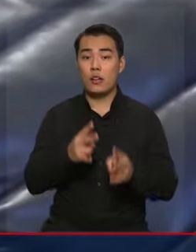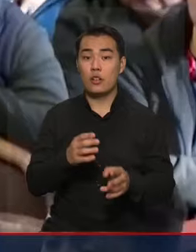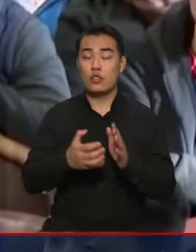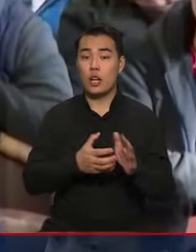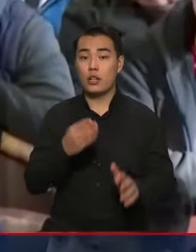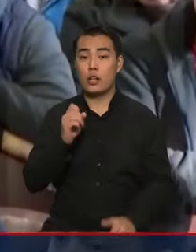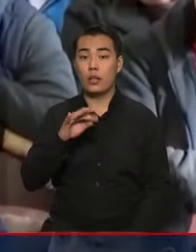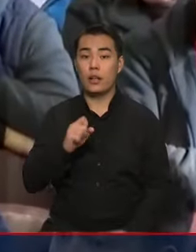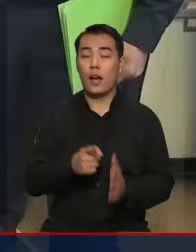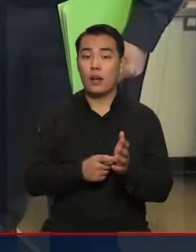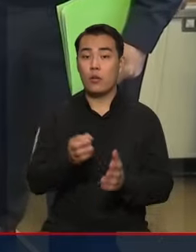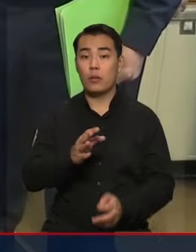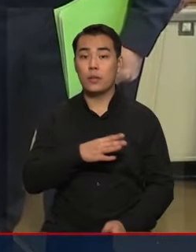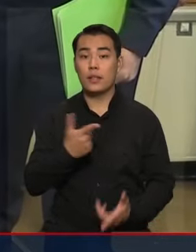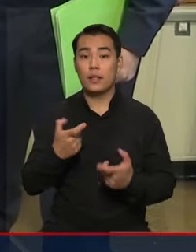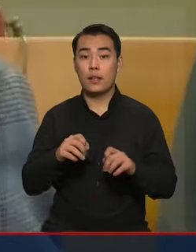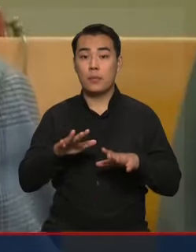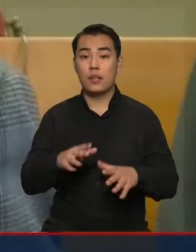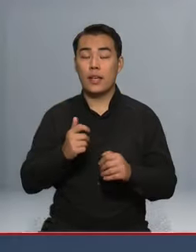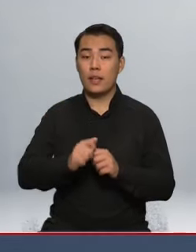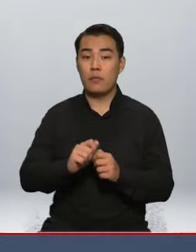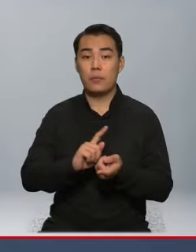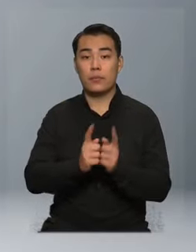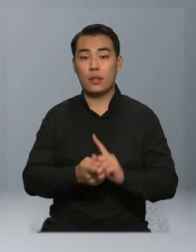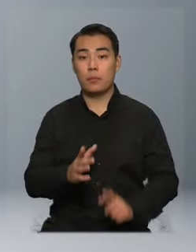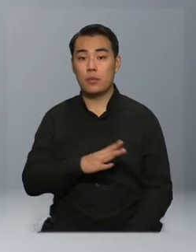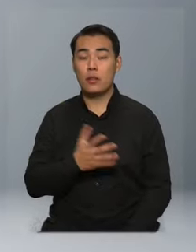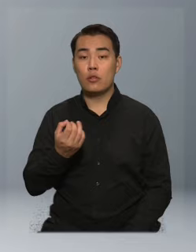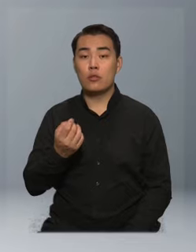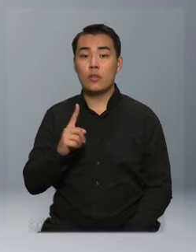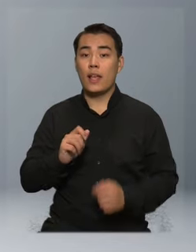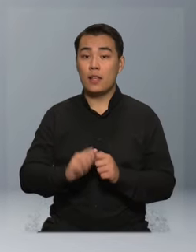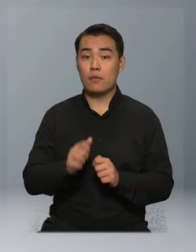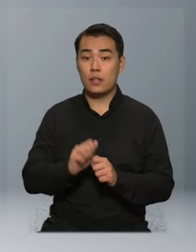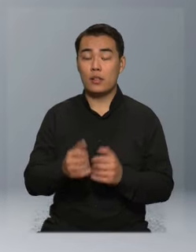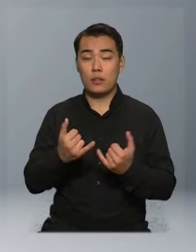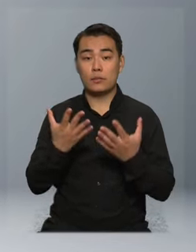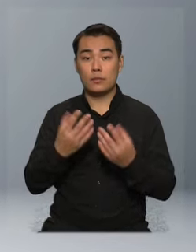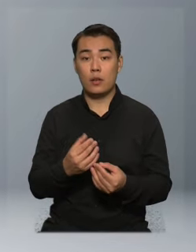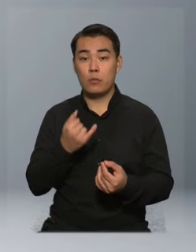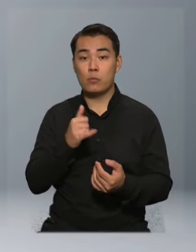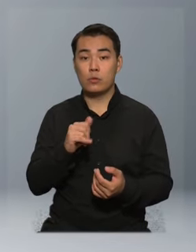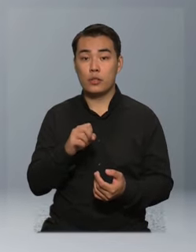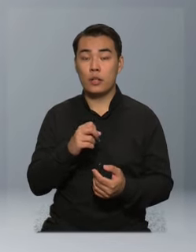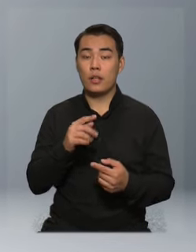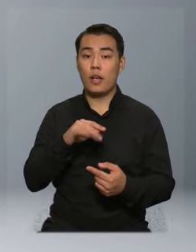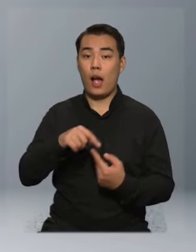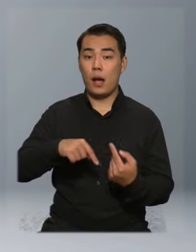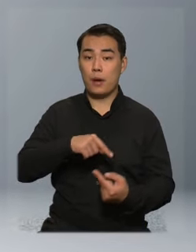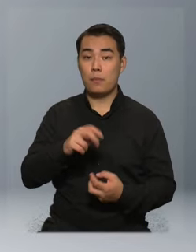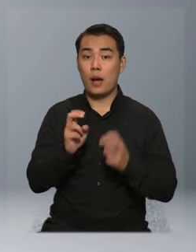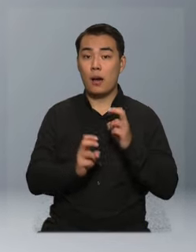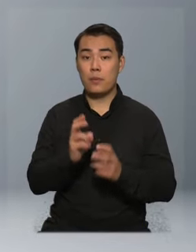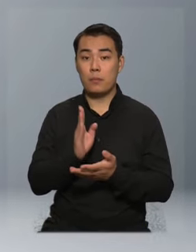в Карагандинской области, где теперь сменился инвестор. Что касается инвестиций, то на сегодня они привлекаются и в обрабатывающую